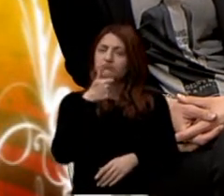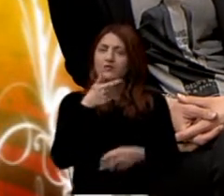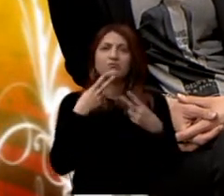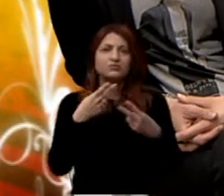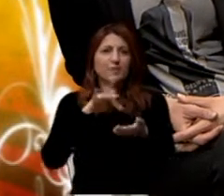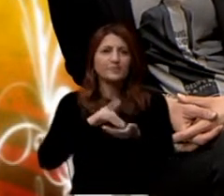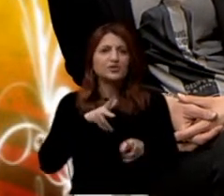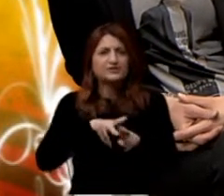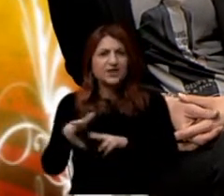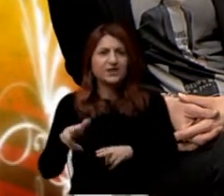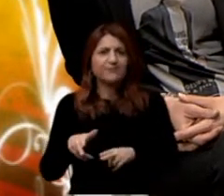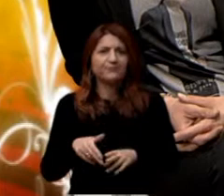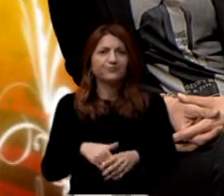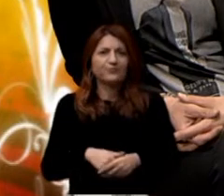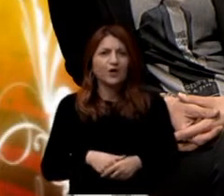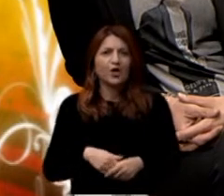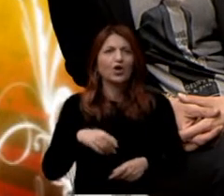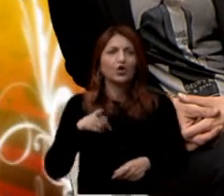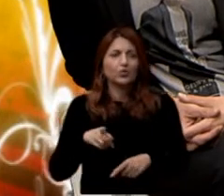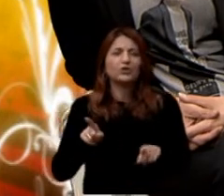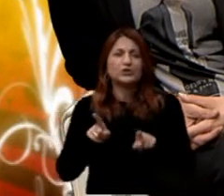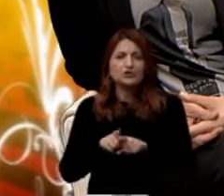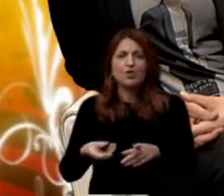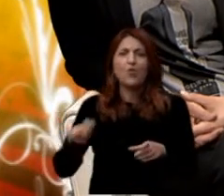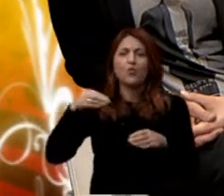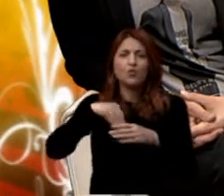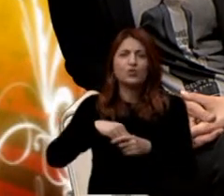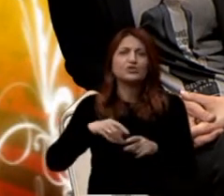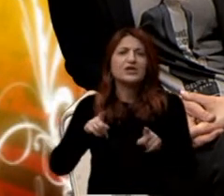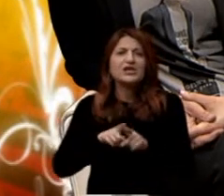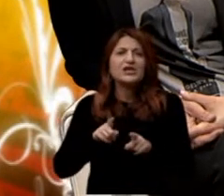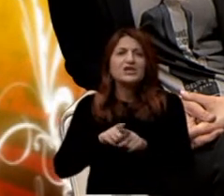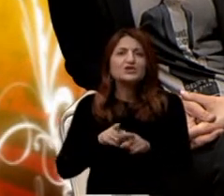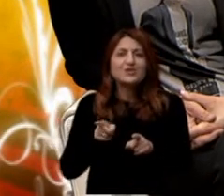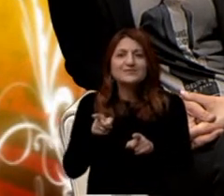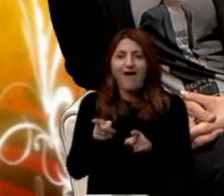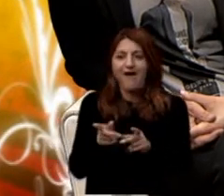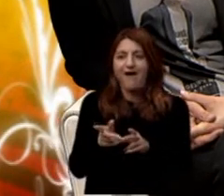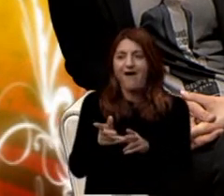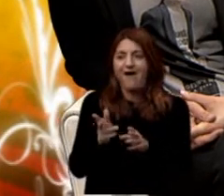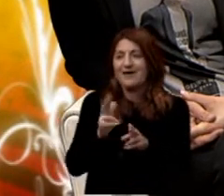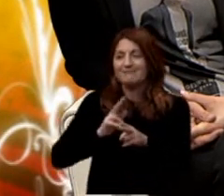prevencija, naravno da ona uključuje i tijekom tercijarne prevencije,